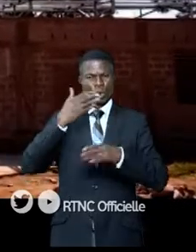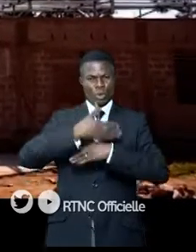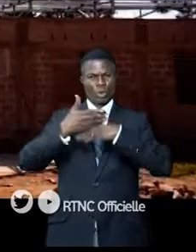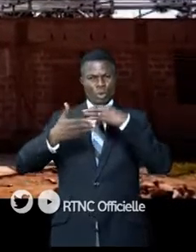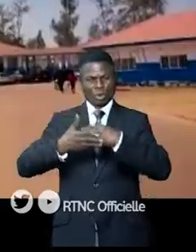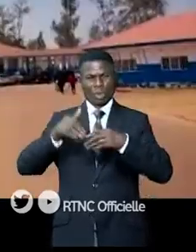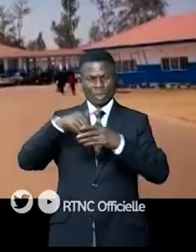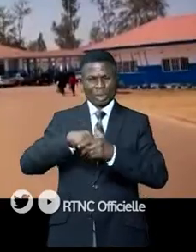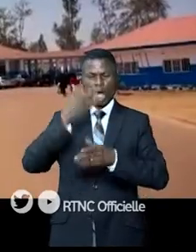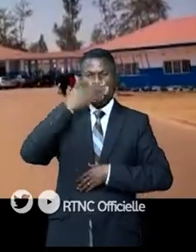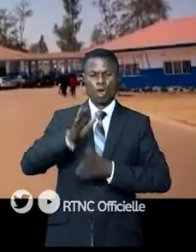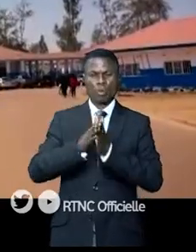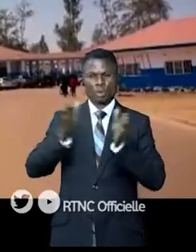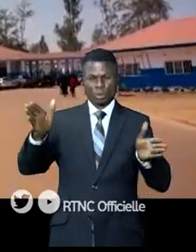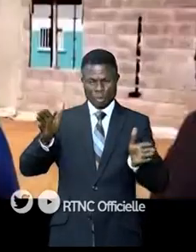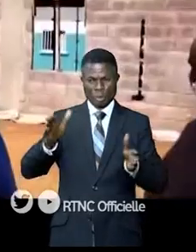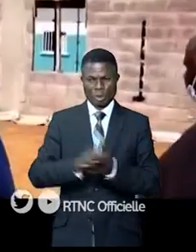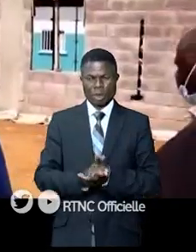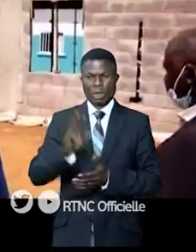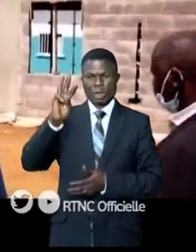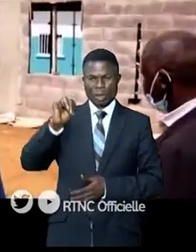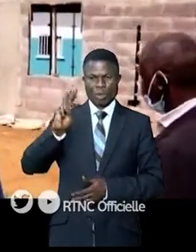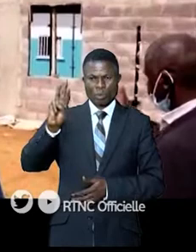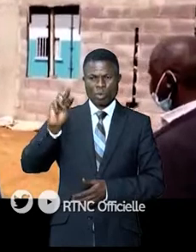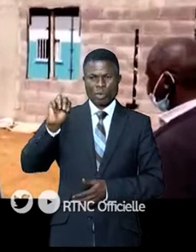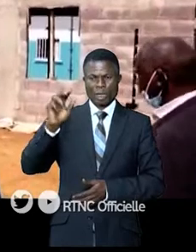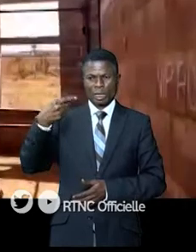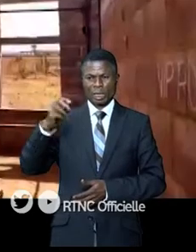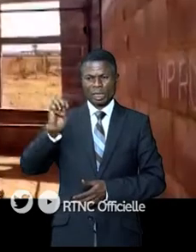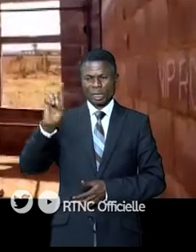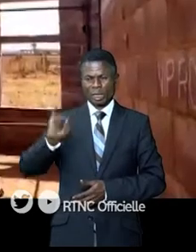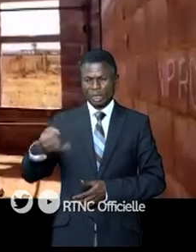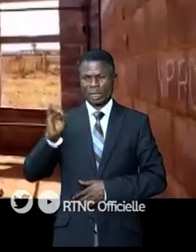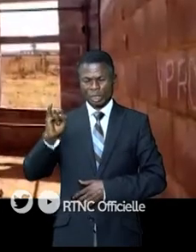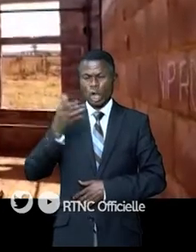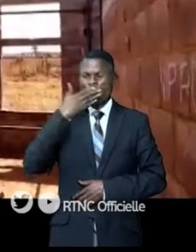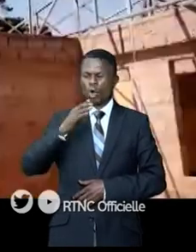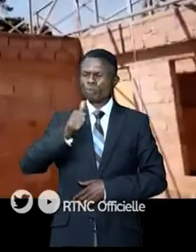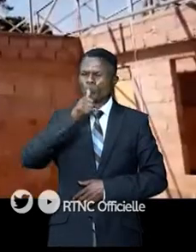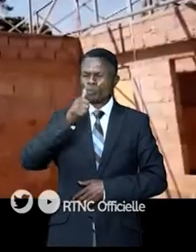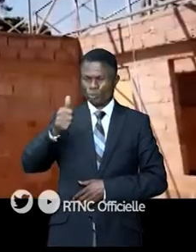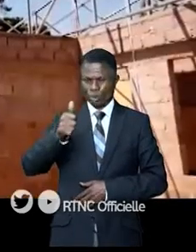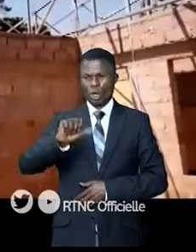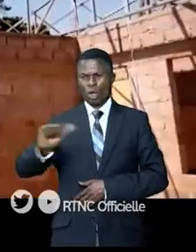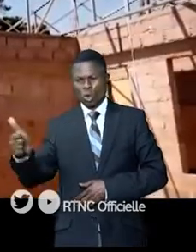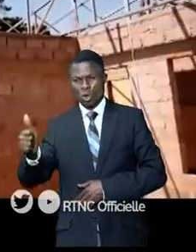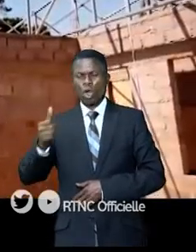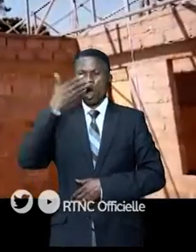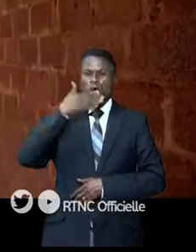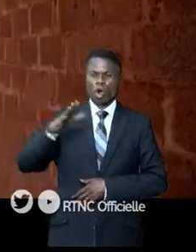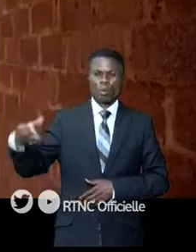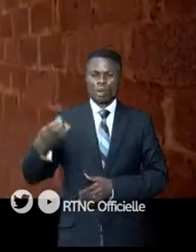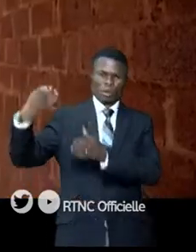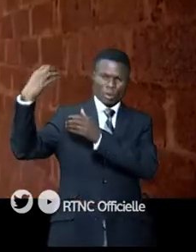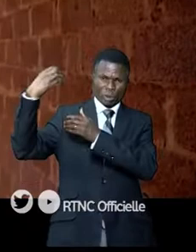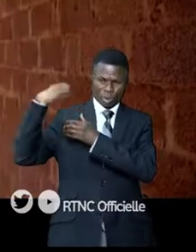dans l'enceinte de l'hôpital général des références Mwangeji, dont l'un sera une clinique moderne et l'autre le centre de prise en